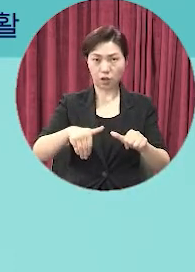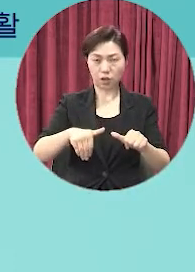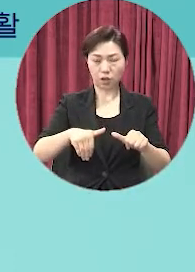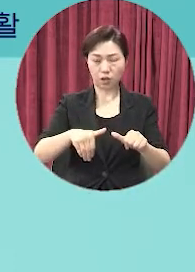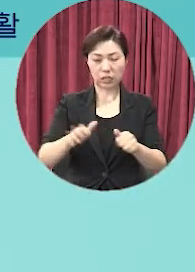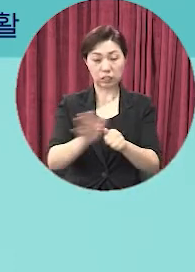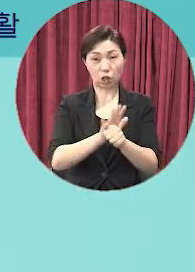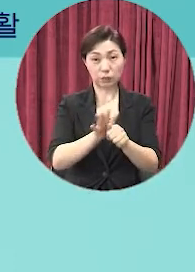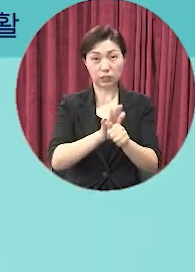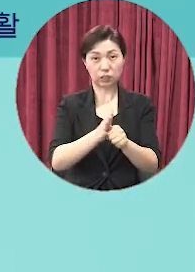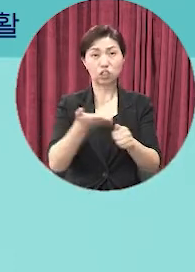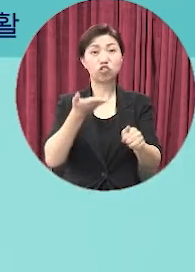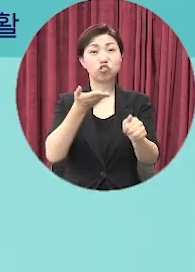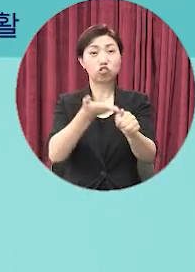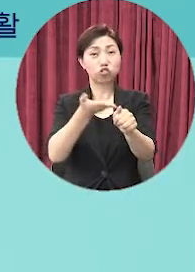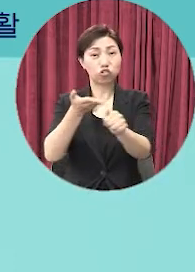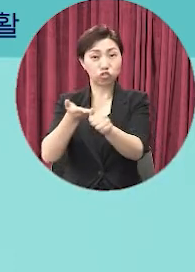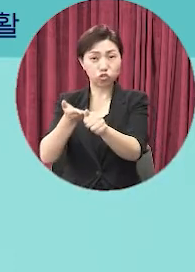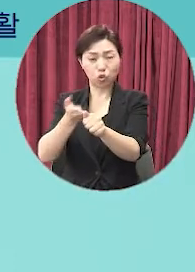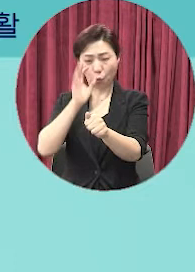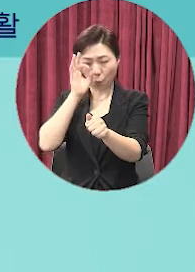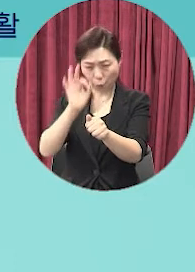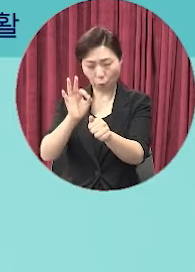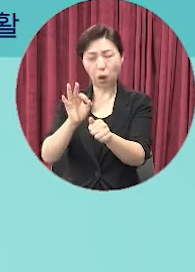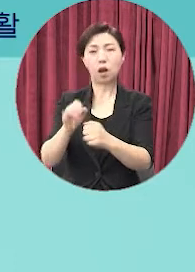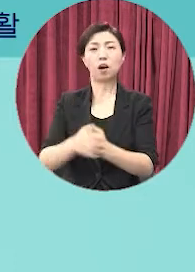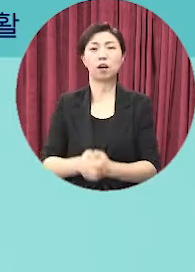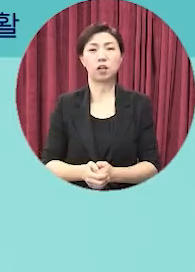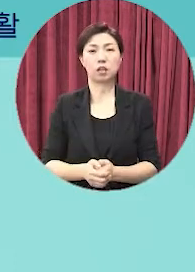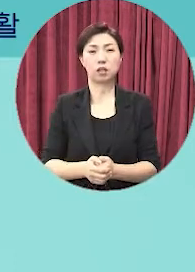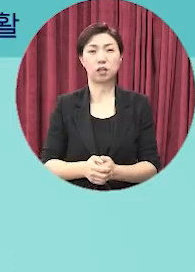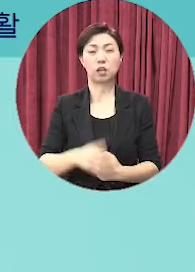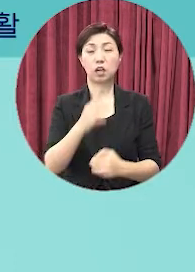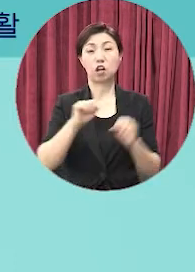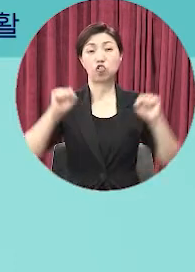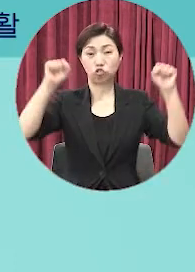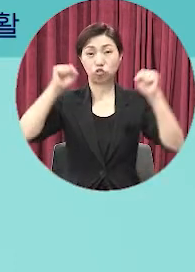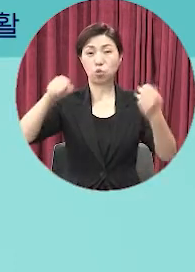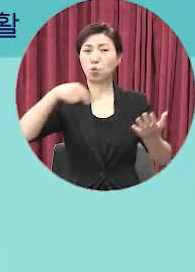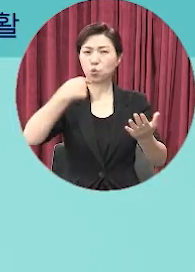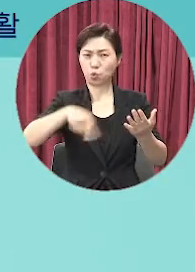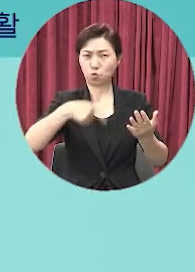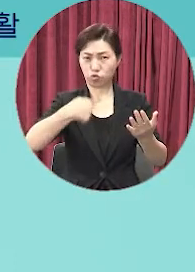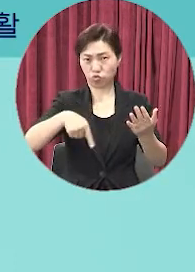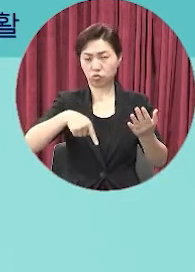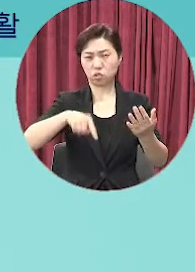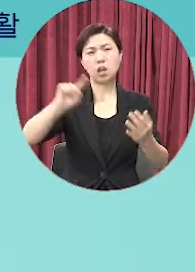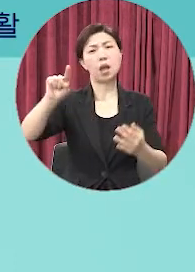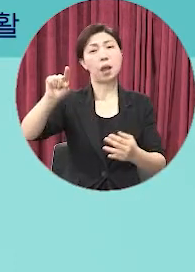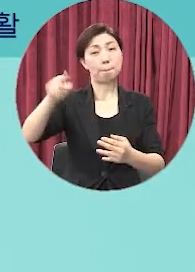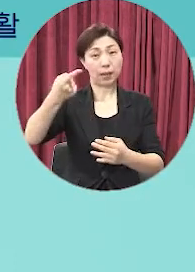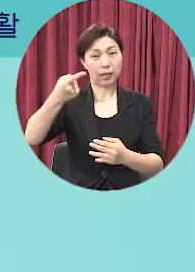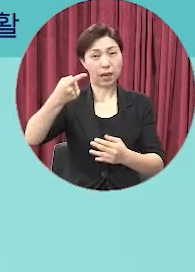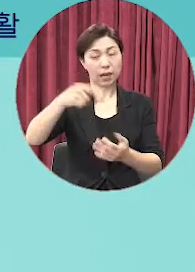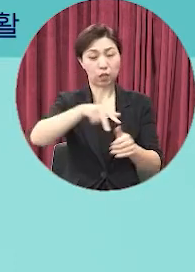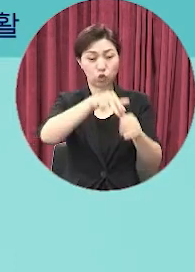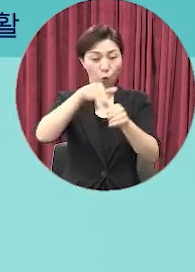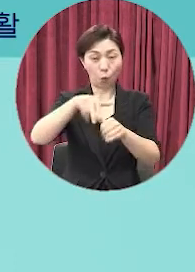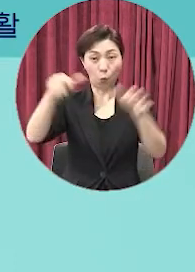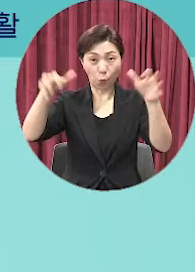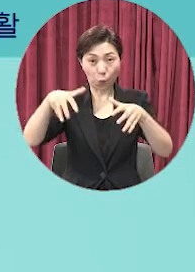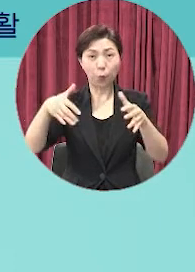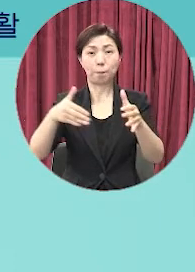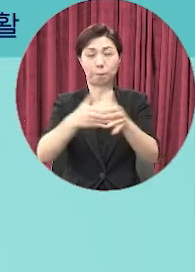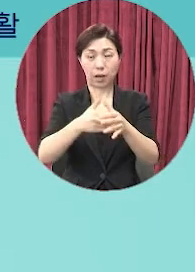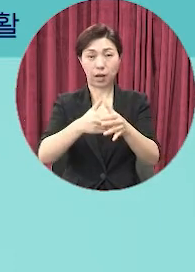제공되고 있는 그런 서비스들을 컨텐츠를 찾아보니까 운동교육 부분에서는 한 100개 가량이 수집이 되었습니다.